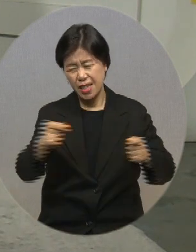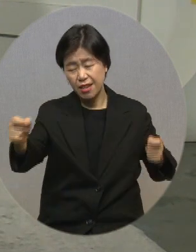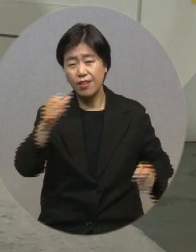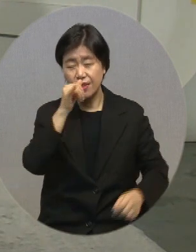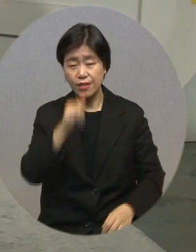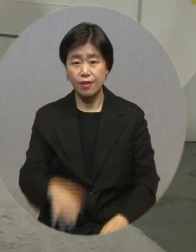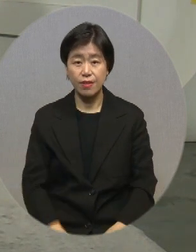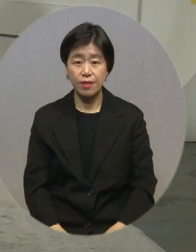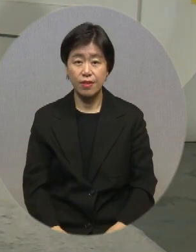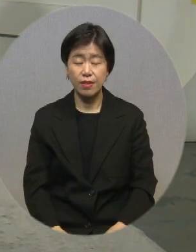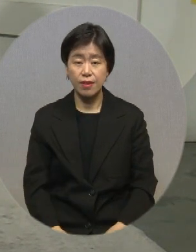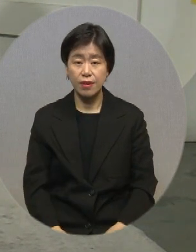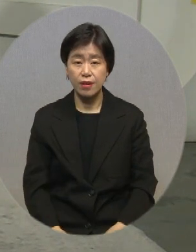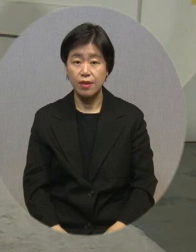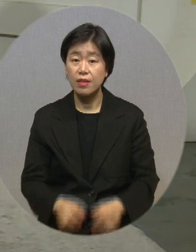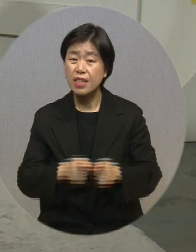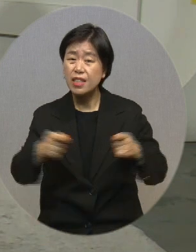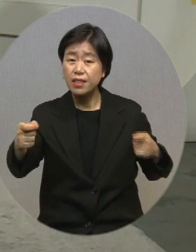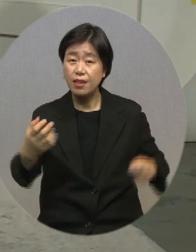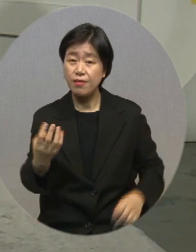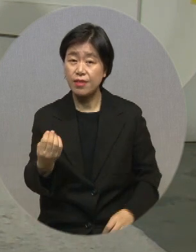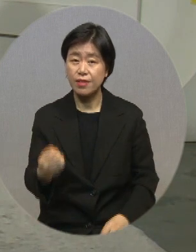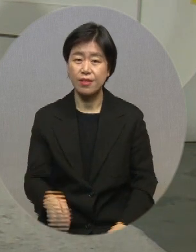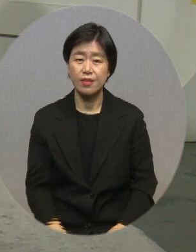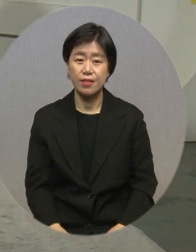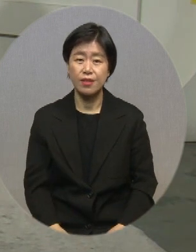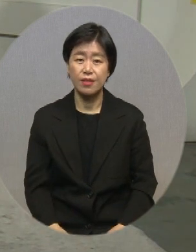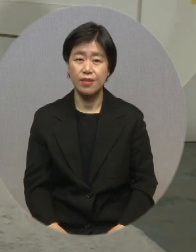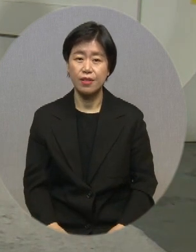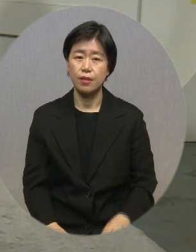몇 미터나 돼요? 얼마 있고. 몇 미터?